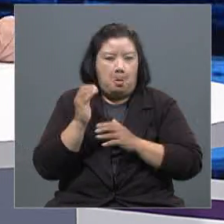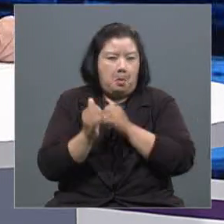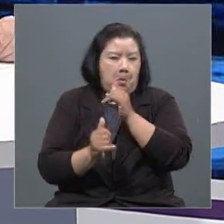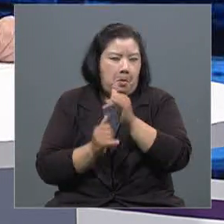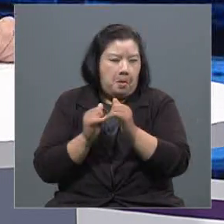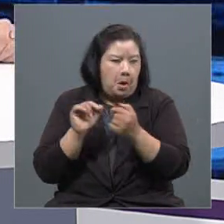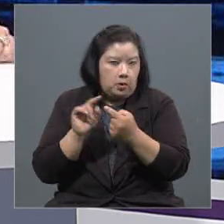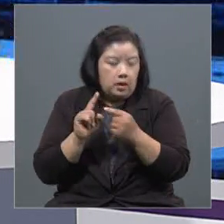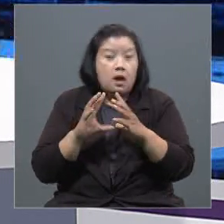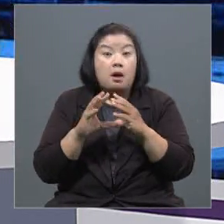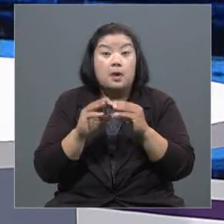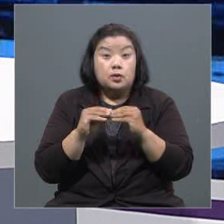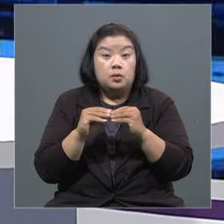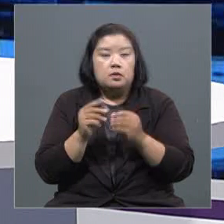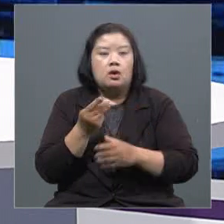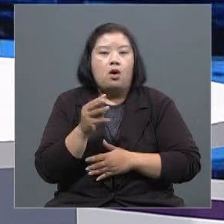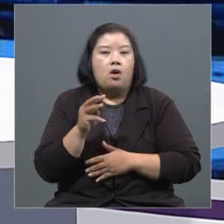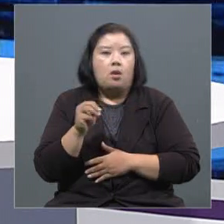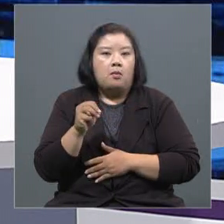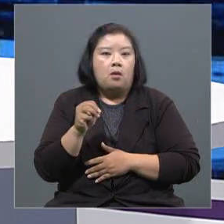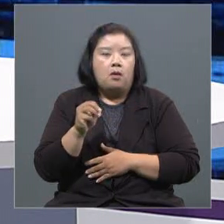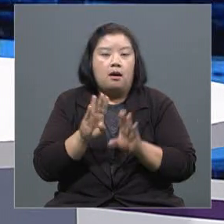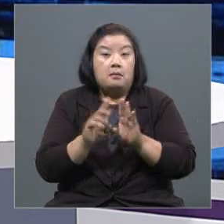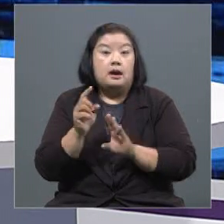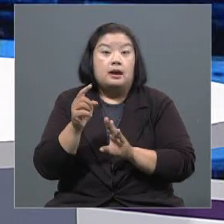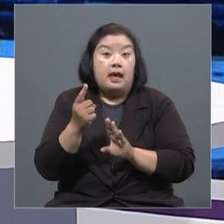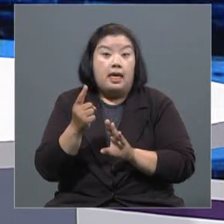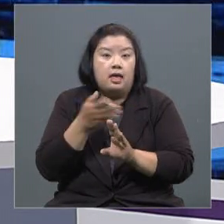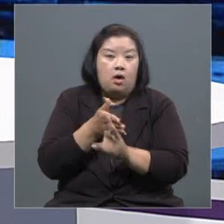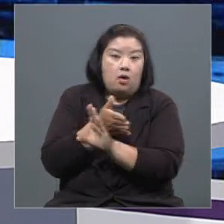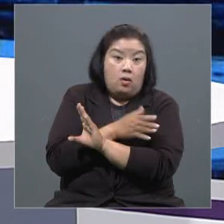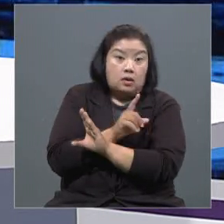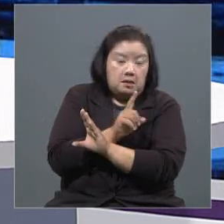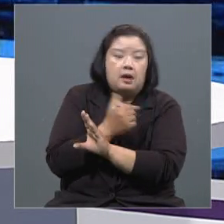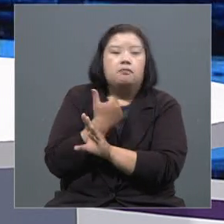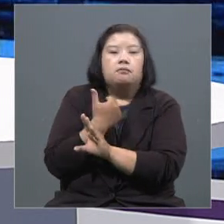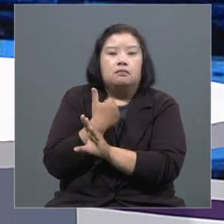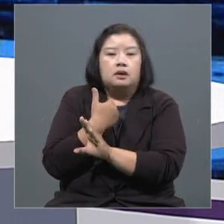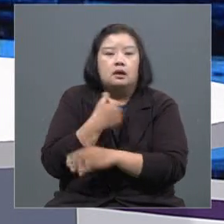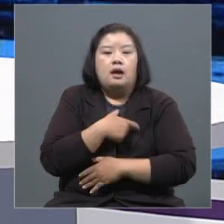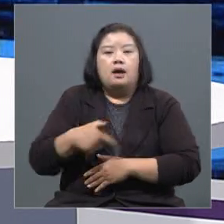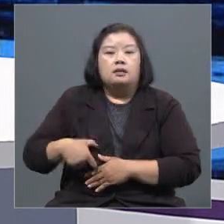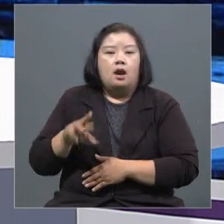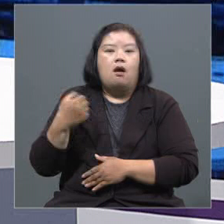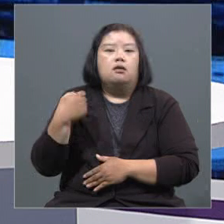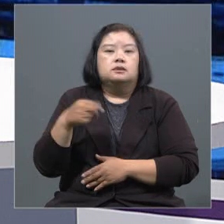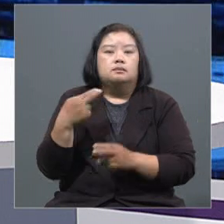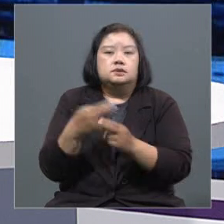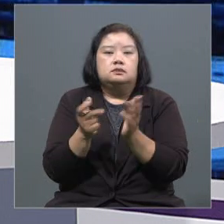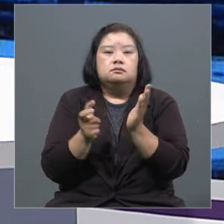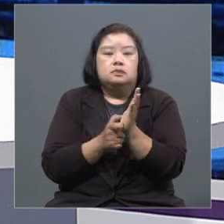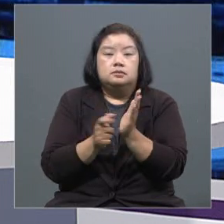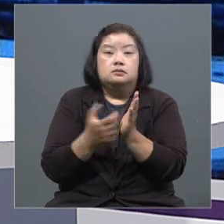ครมนัดแรกหลังจากที่มีพระบรมราชโองการโปรดเกล้าโปรดกระหม่อมแต่งตั้งคณะรัฐมนตรีชุดใหม่ขึ้นมาซึ่งวันนี้แน่นอน